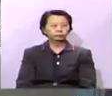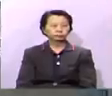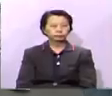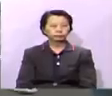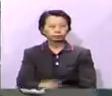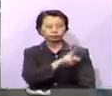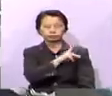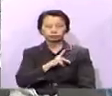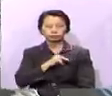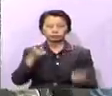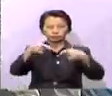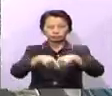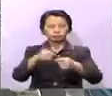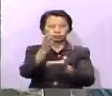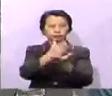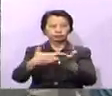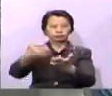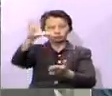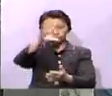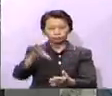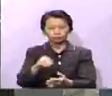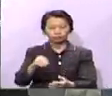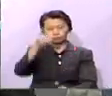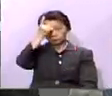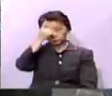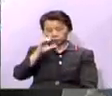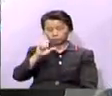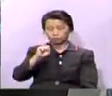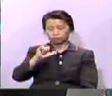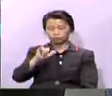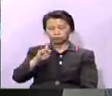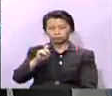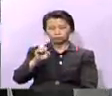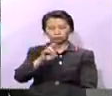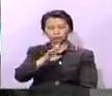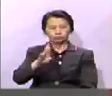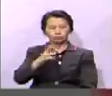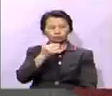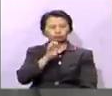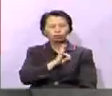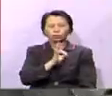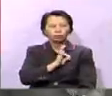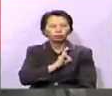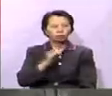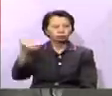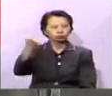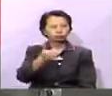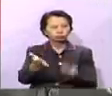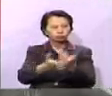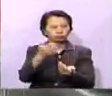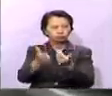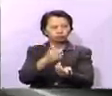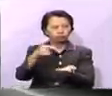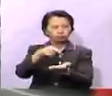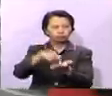Sementara itu, Ketua UMNO Bahagian Selayang yang juga Adun Kuang, Dato' Abdul Syukur Idrus berkata, dalam teruja menerima kemudahan